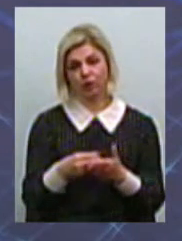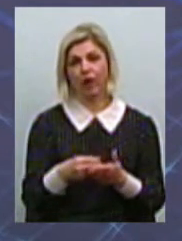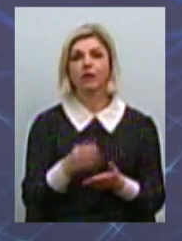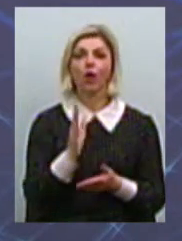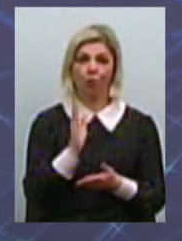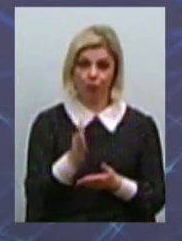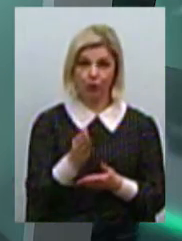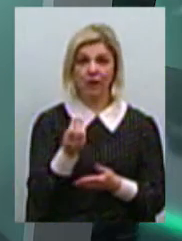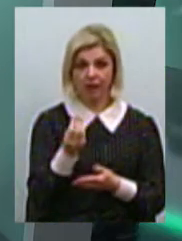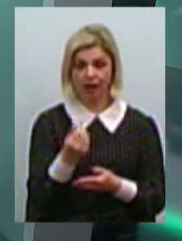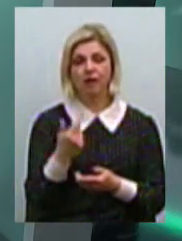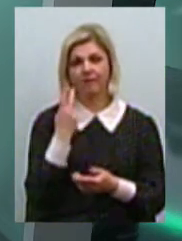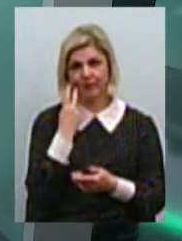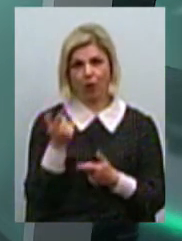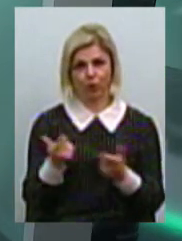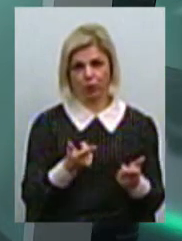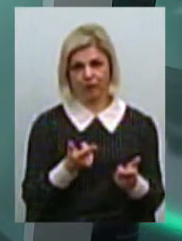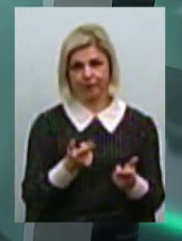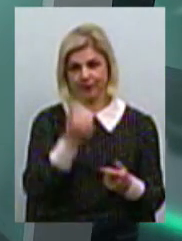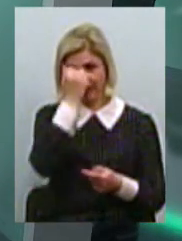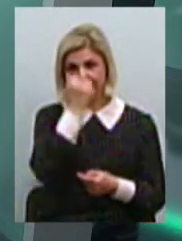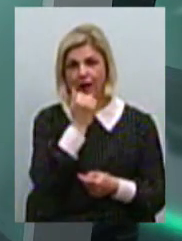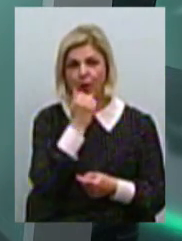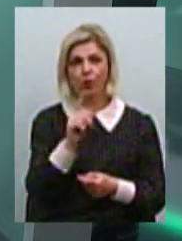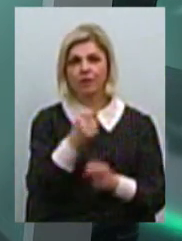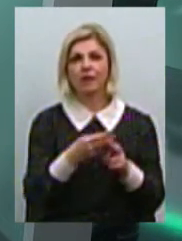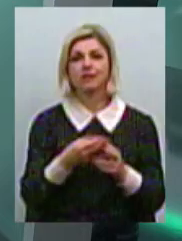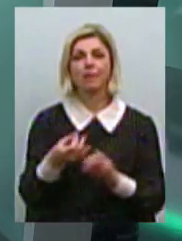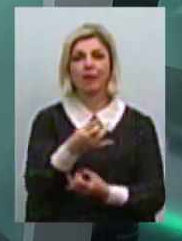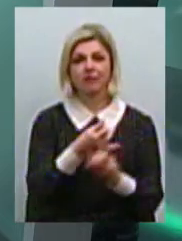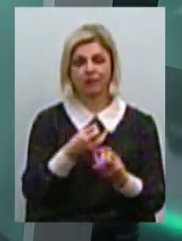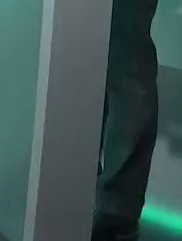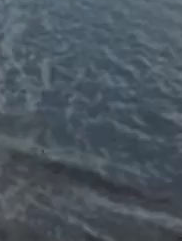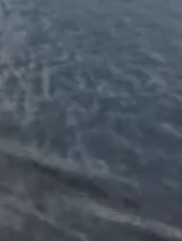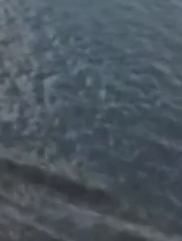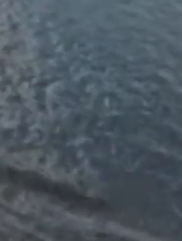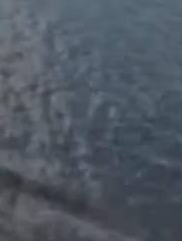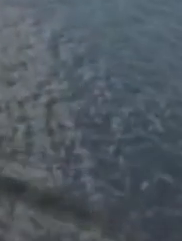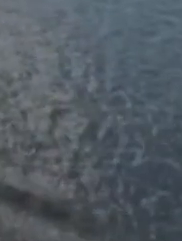ми завжди готові. Дякую за цю бесіду, дякую всім, хто був з нами. Побачимось.